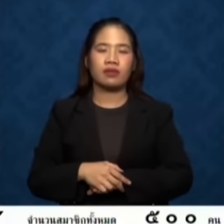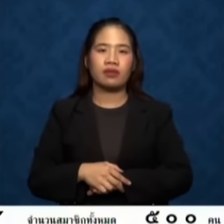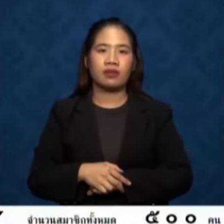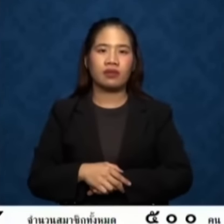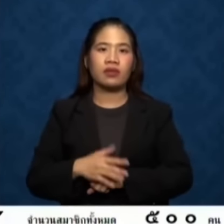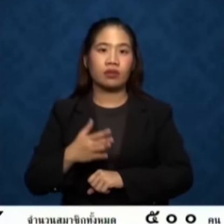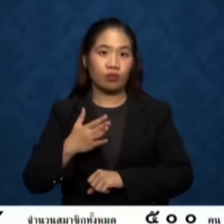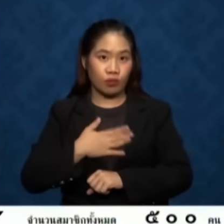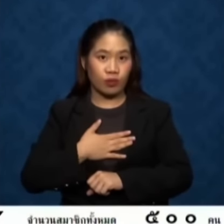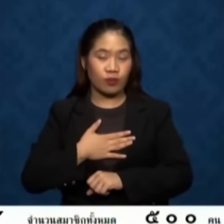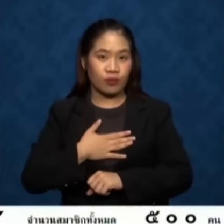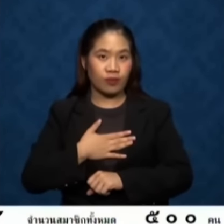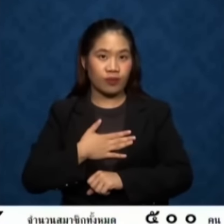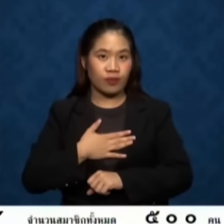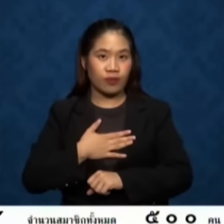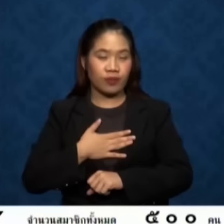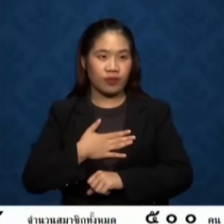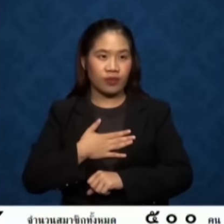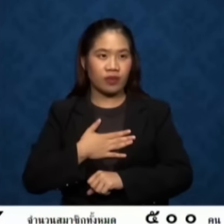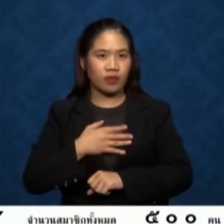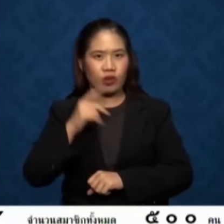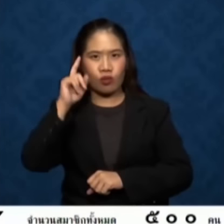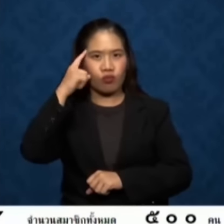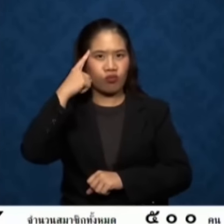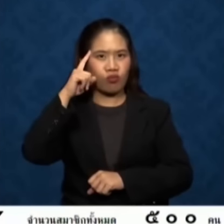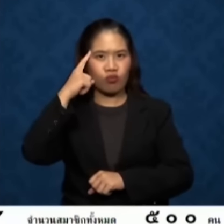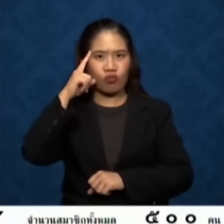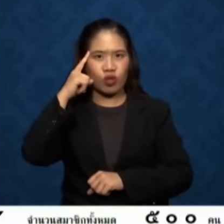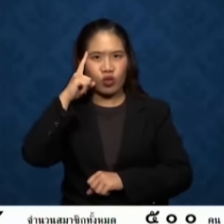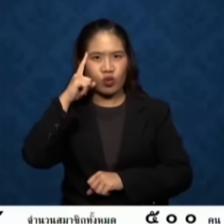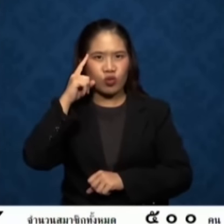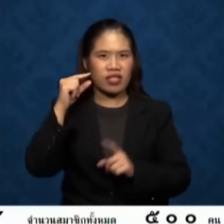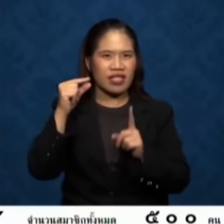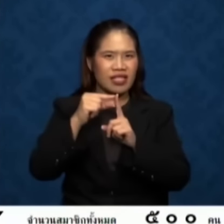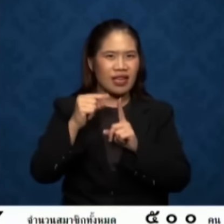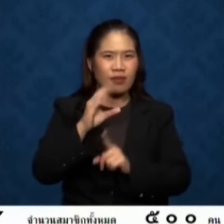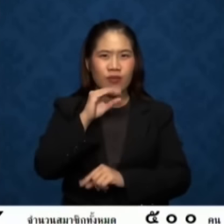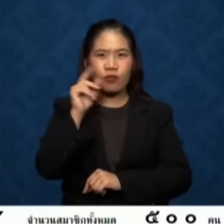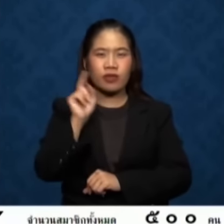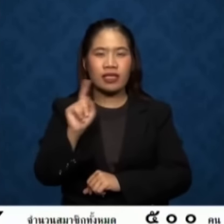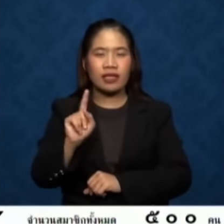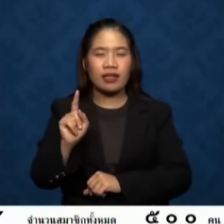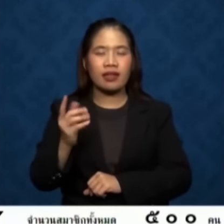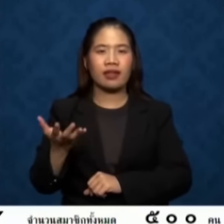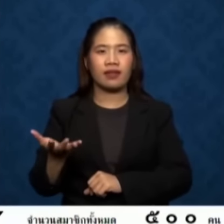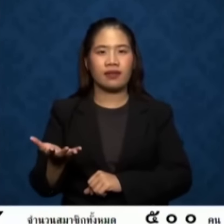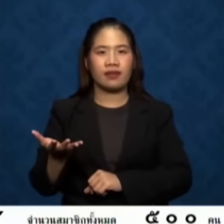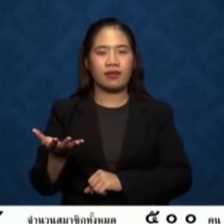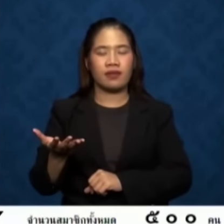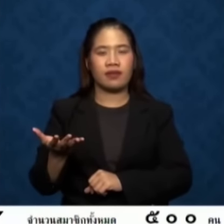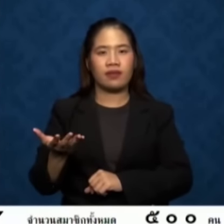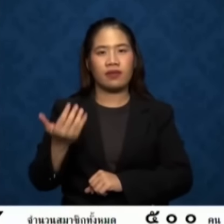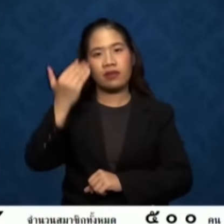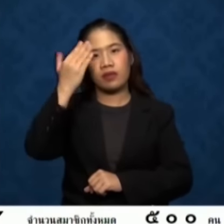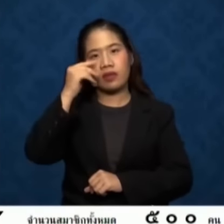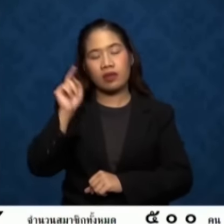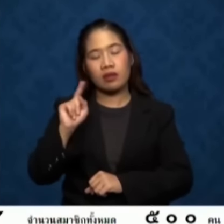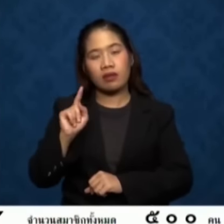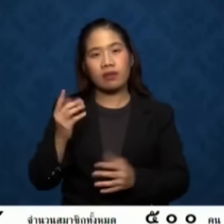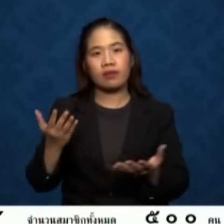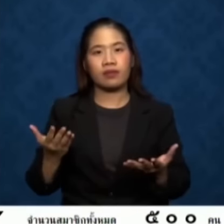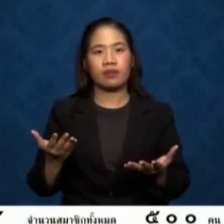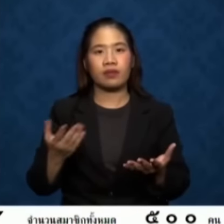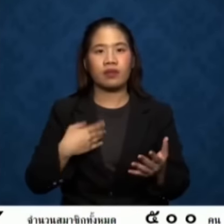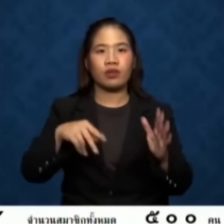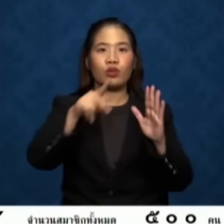ผมเองผมก็ไม่รู้จะใช้คำพูดอะไรเพราะหลังจาก